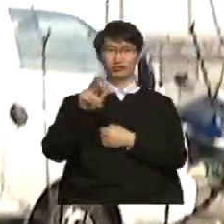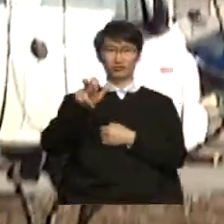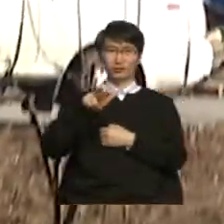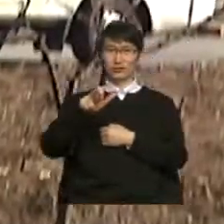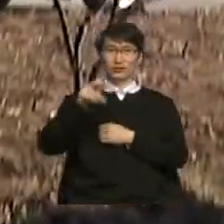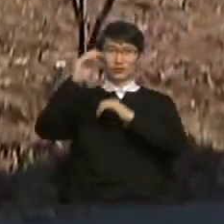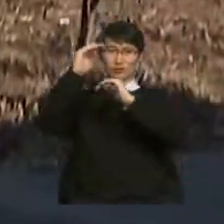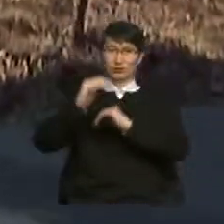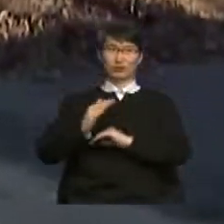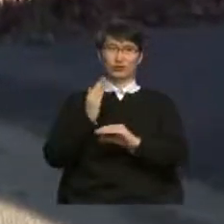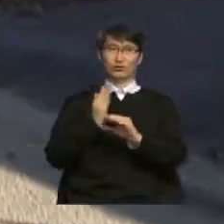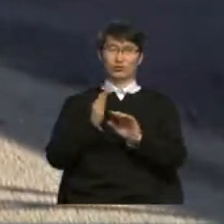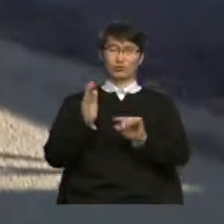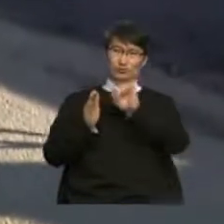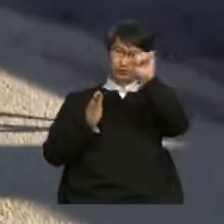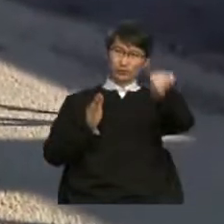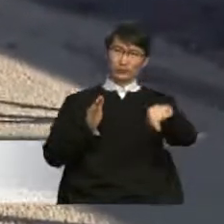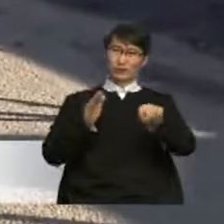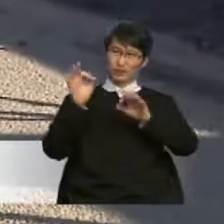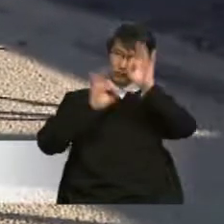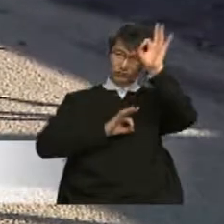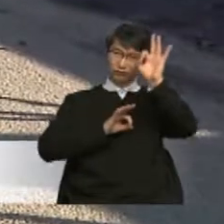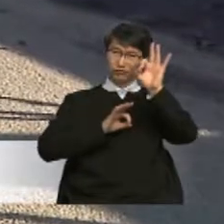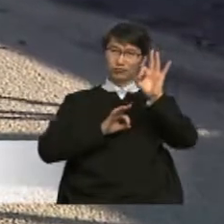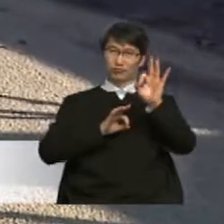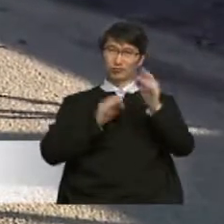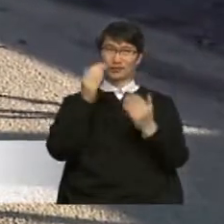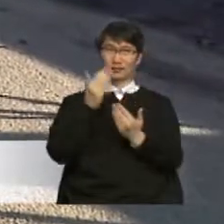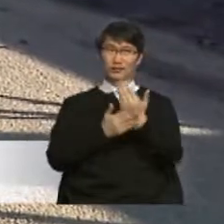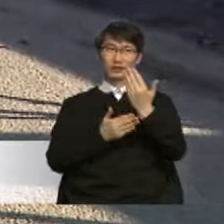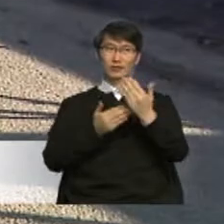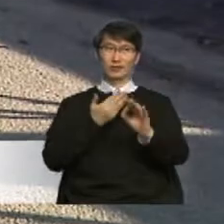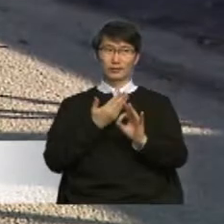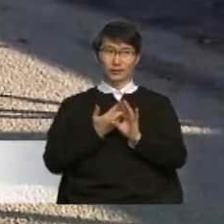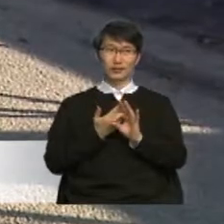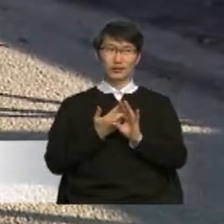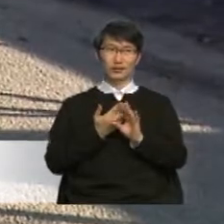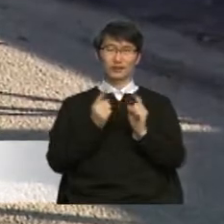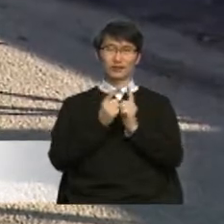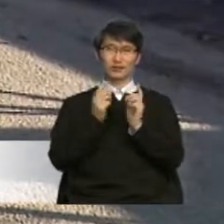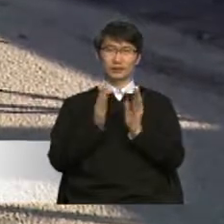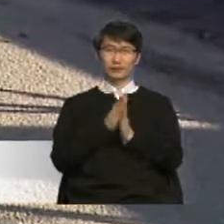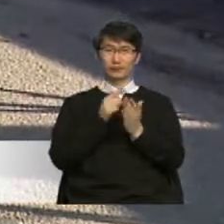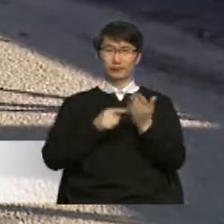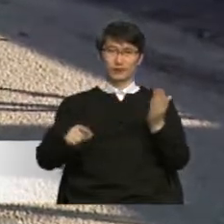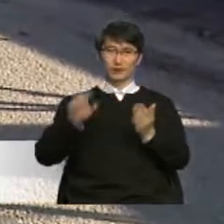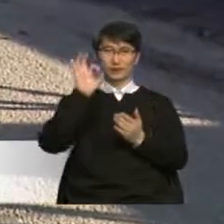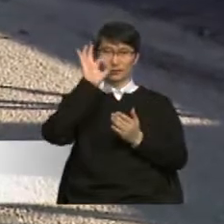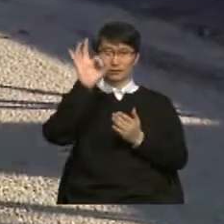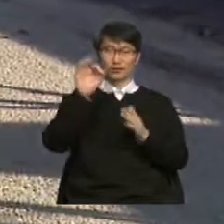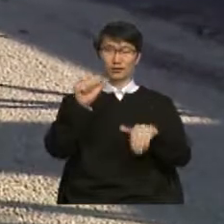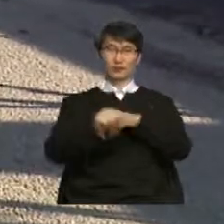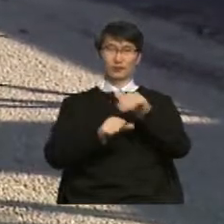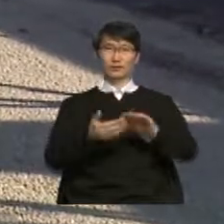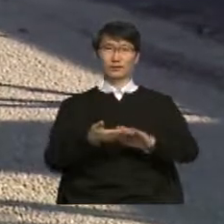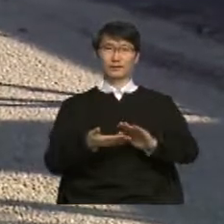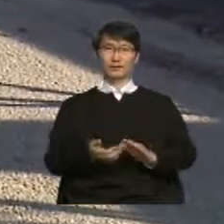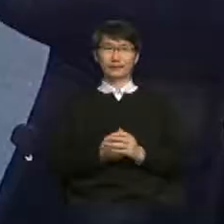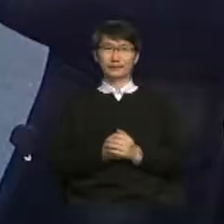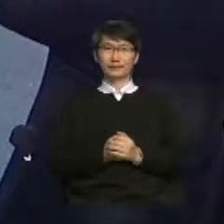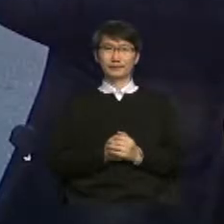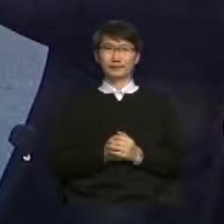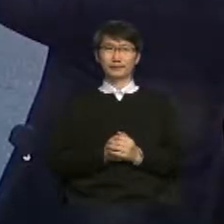사격하는 과정에서 오발이나 조작 누습 등의 사고가 발생한다면 직접적인 피해를 볼 수밖에 없는 환경인